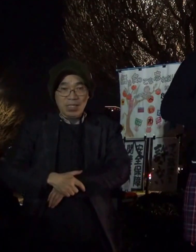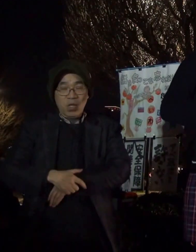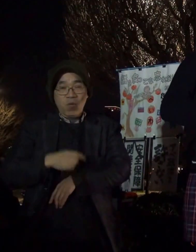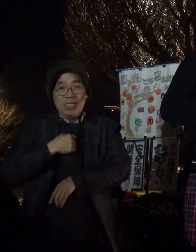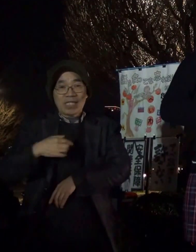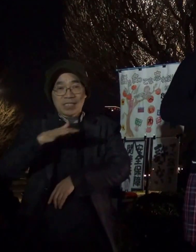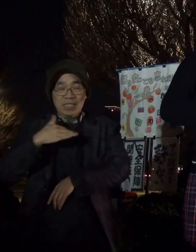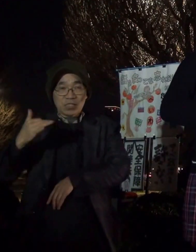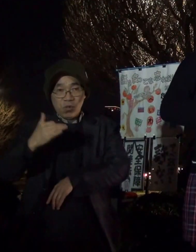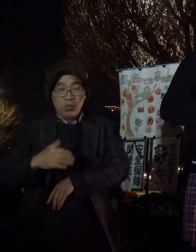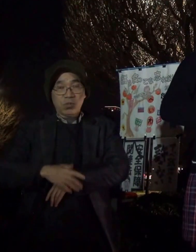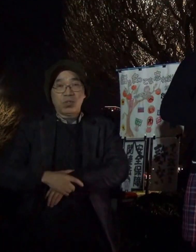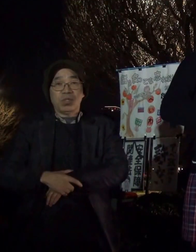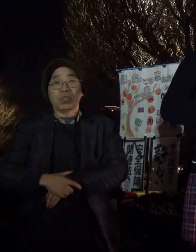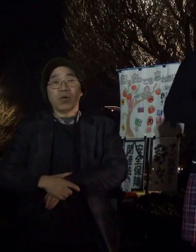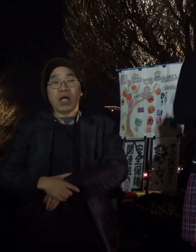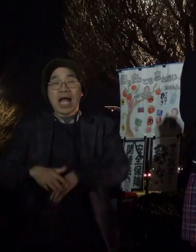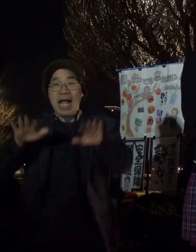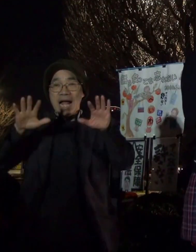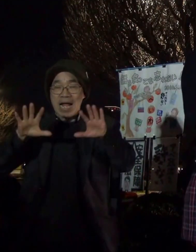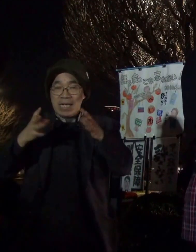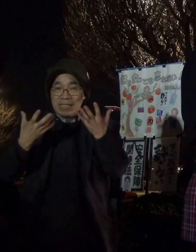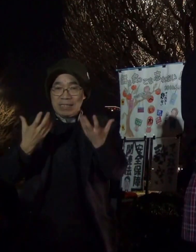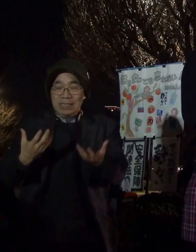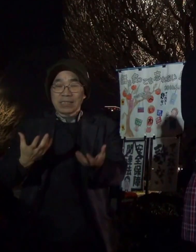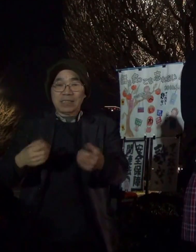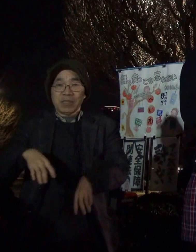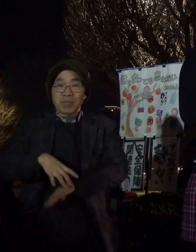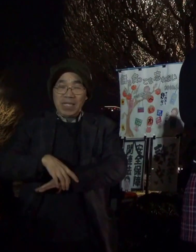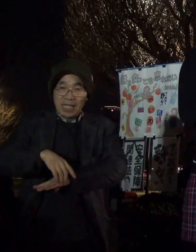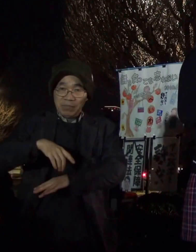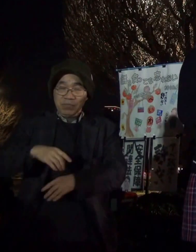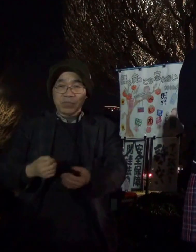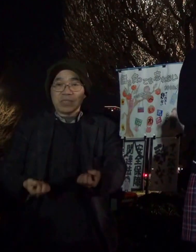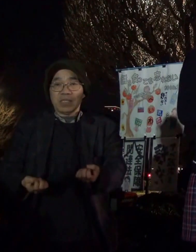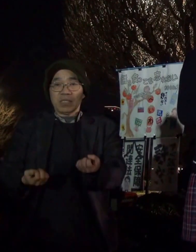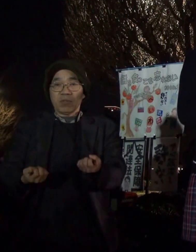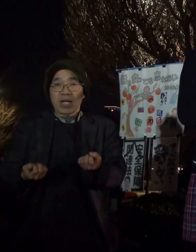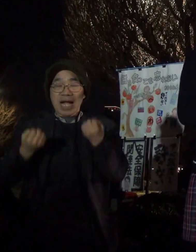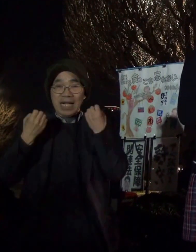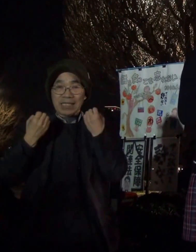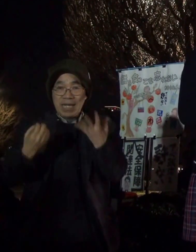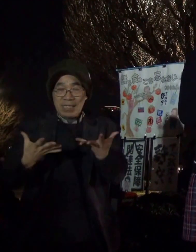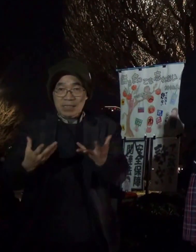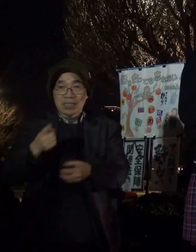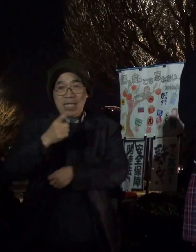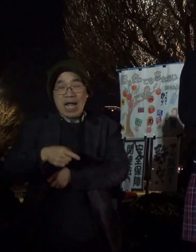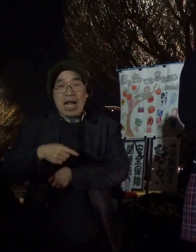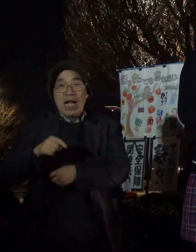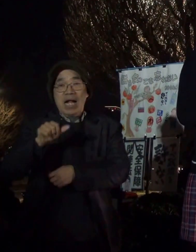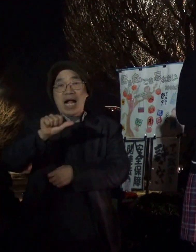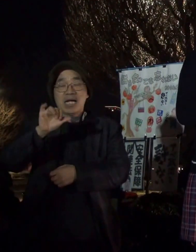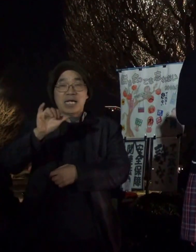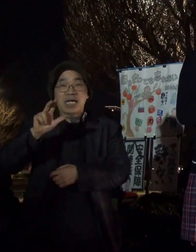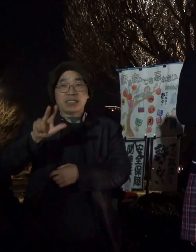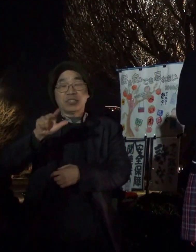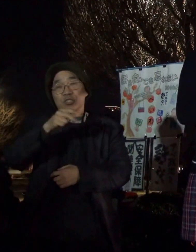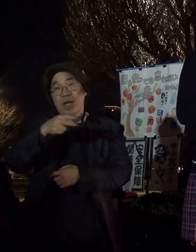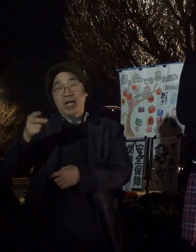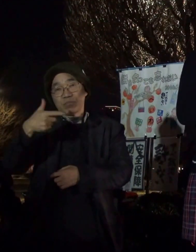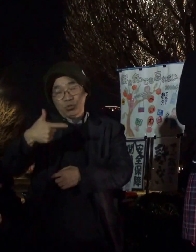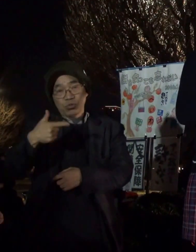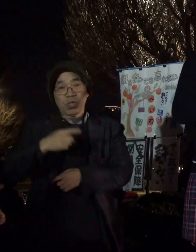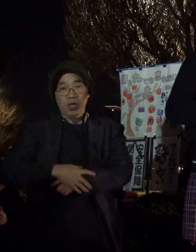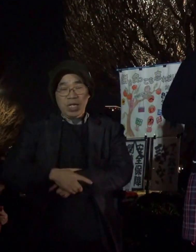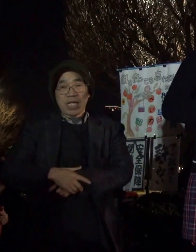の最新のアルバム、そしてシングルが震災から5年目になる3月、今年の3